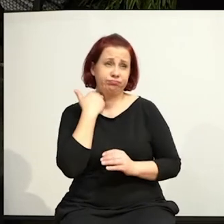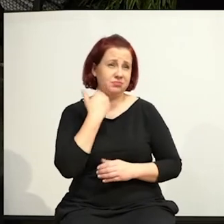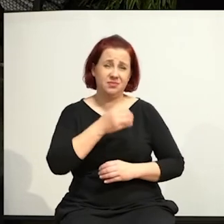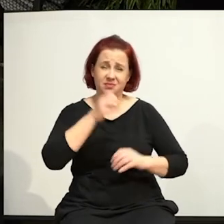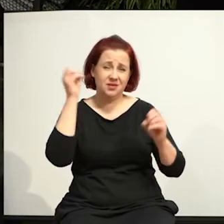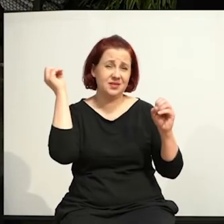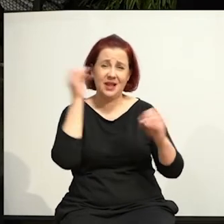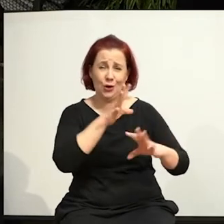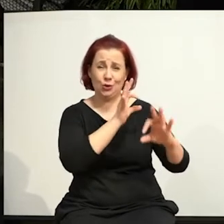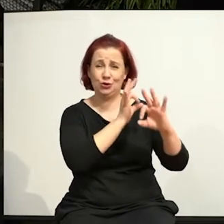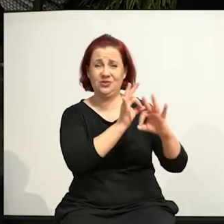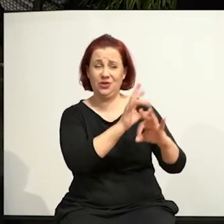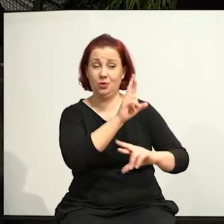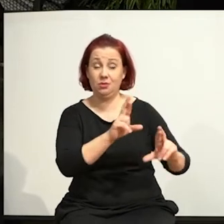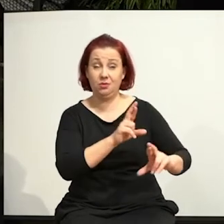wina,